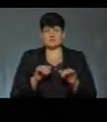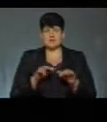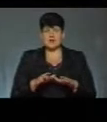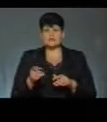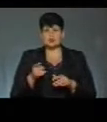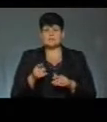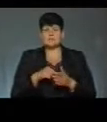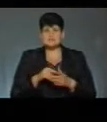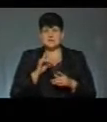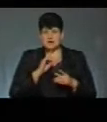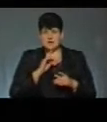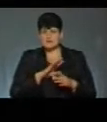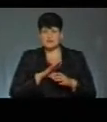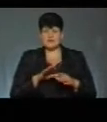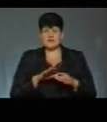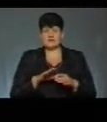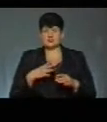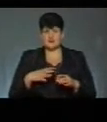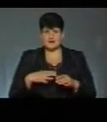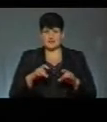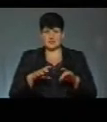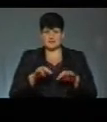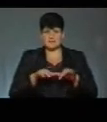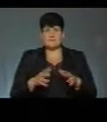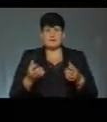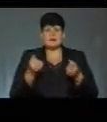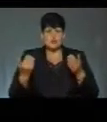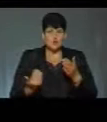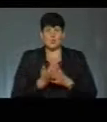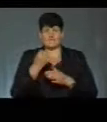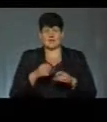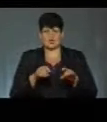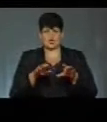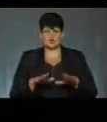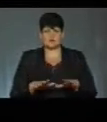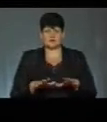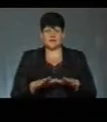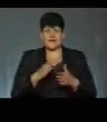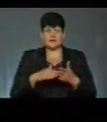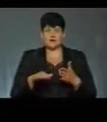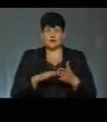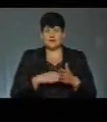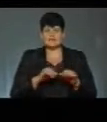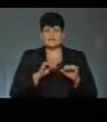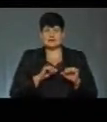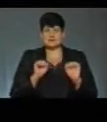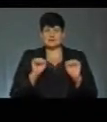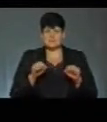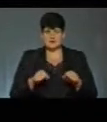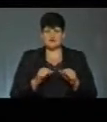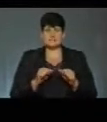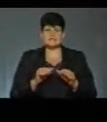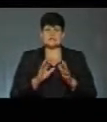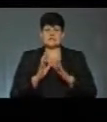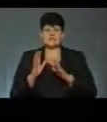не дочекавшись остаточного рішення у справі, прийняти нові рішення, яким фактично нівелювати захист права садівничого